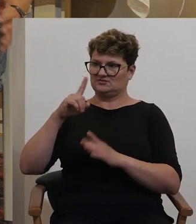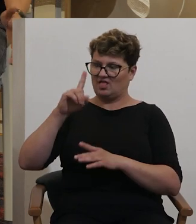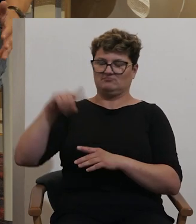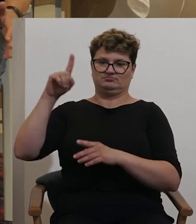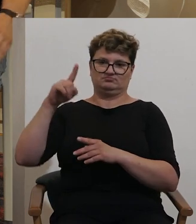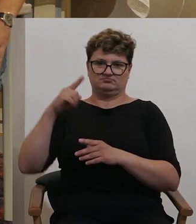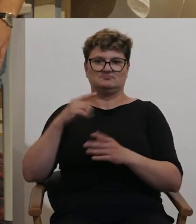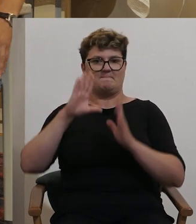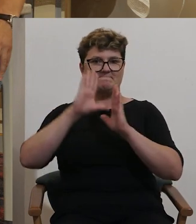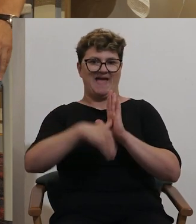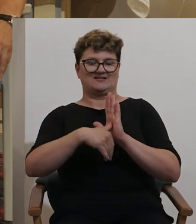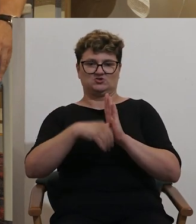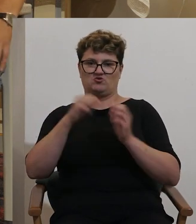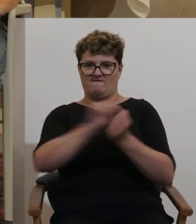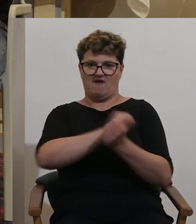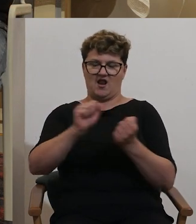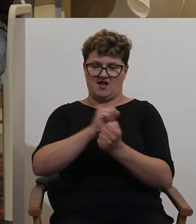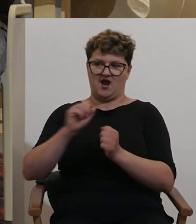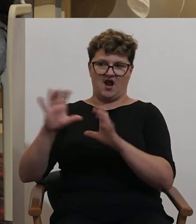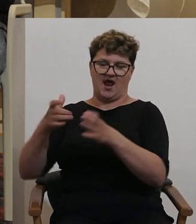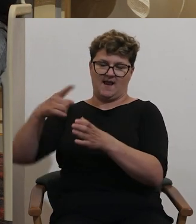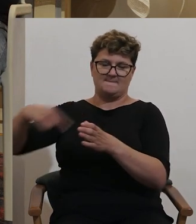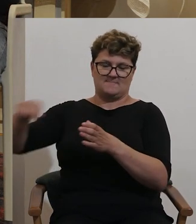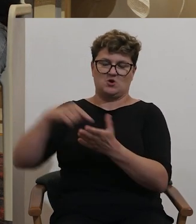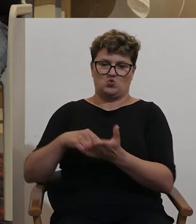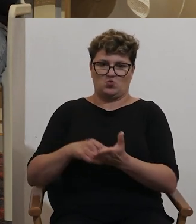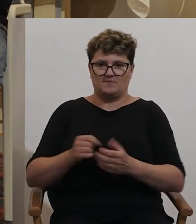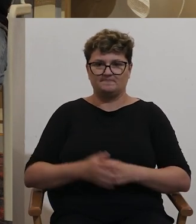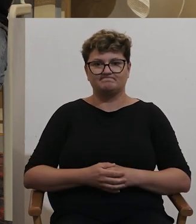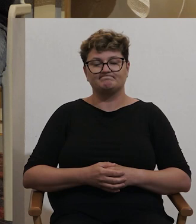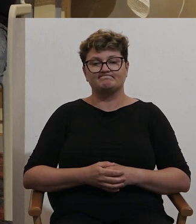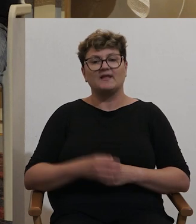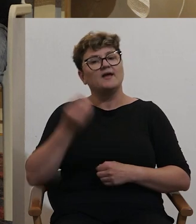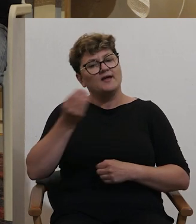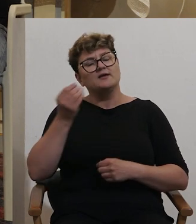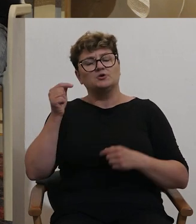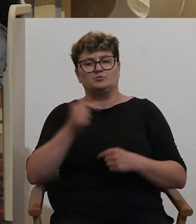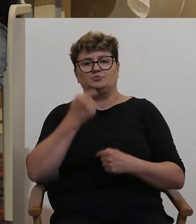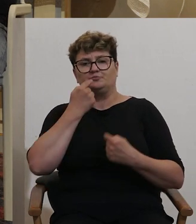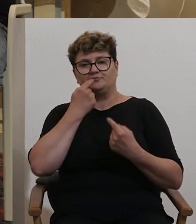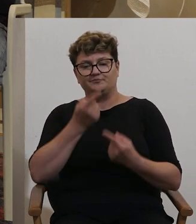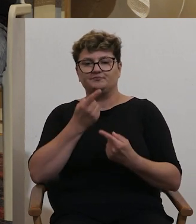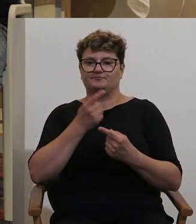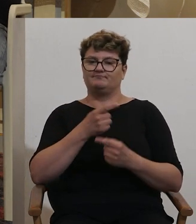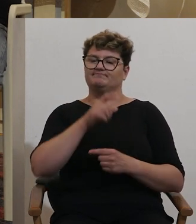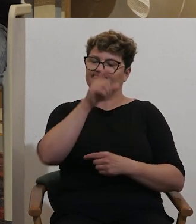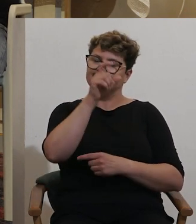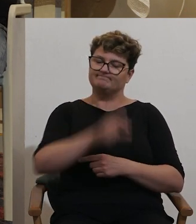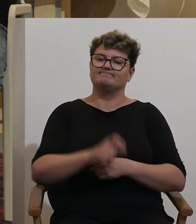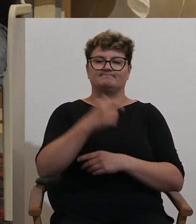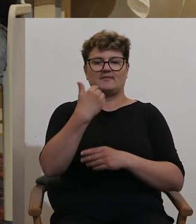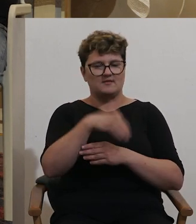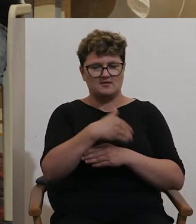walk miejskich dla tej armii. Tutaj muszę przywołać jednego z weteranów, bardzo,